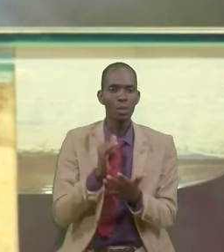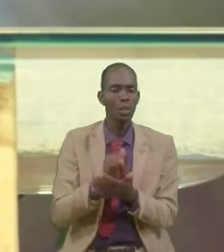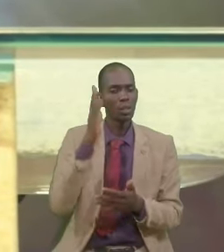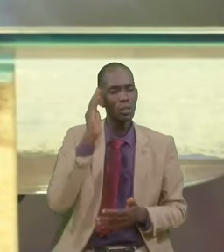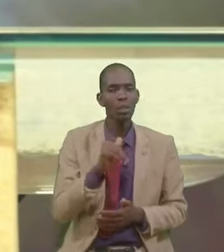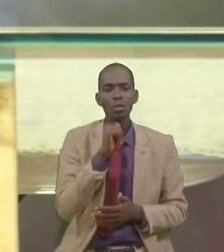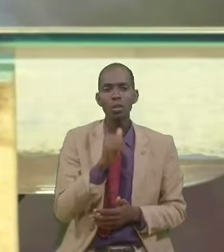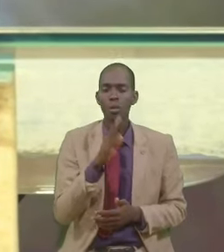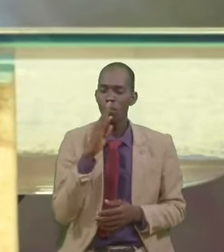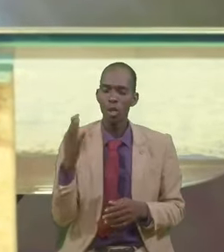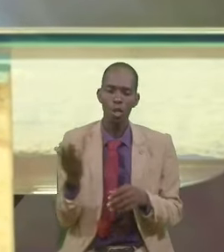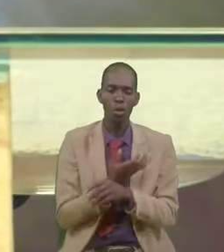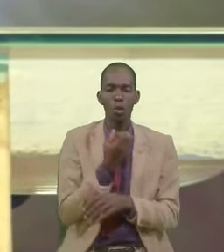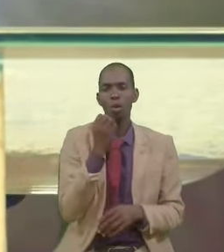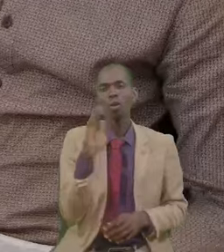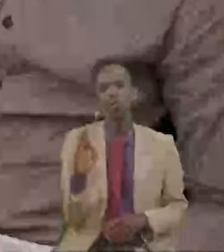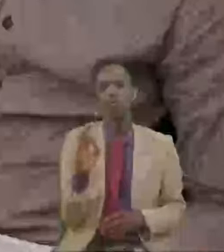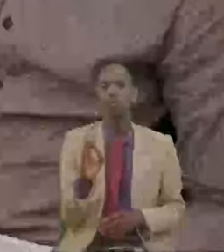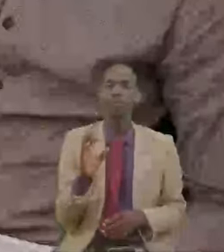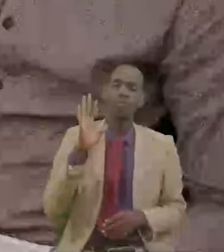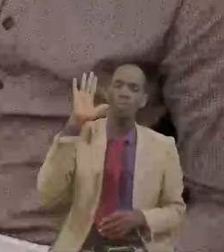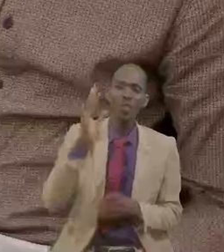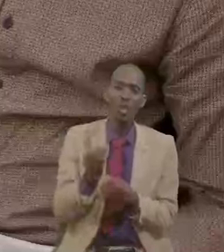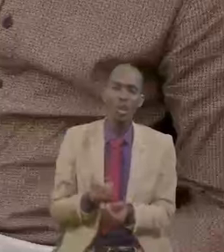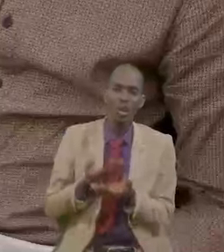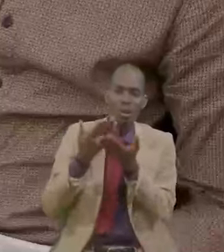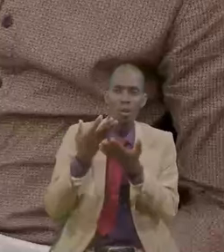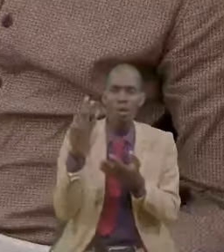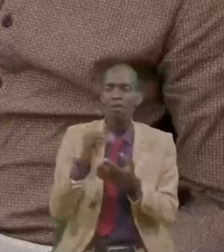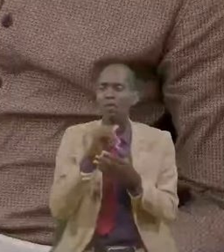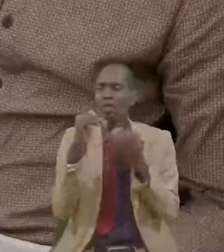Les dons de Dieu sont disponibles pour vous. Ses offres,